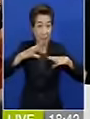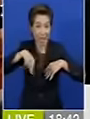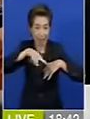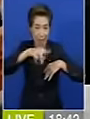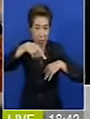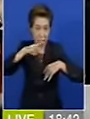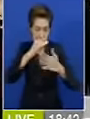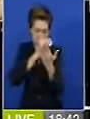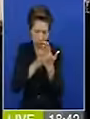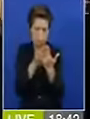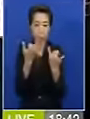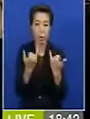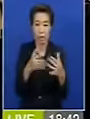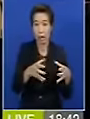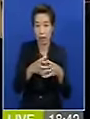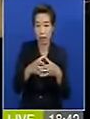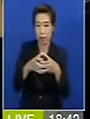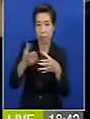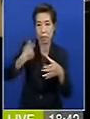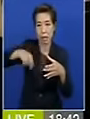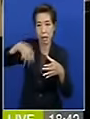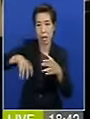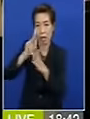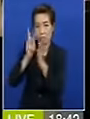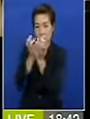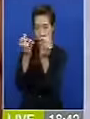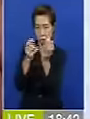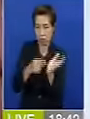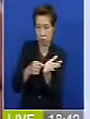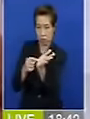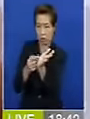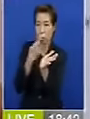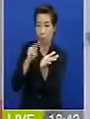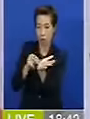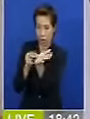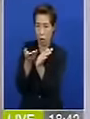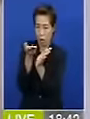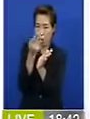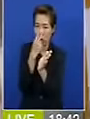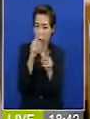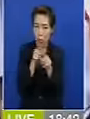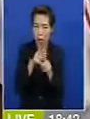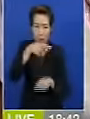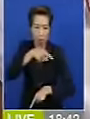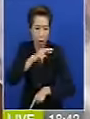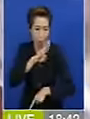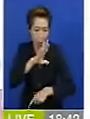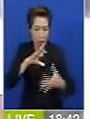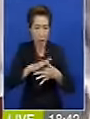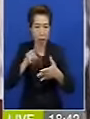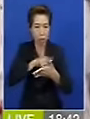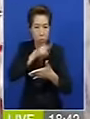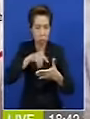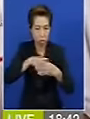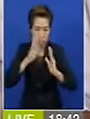หนังสือที่สำนักงานศาลรัฐธรรมนูญเรียกร้องให้ศาลเร่งพิจารณาวินิจฉัยความชอบด้วยรัฐธรรมนูญของกฎหมายประชามติ